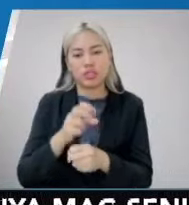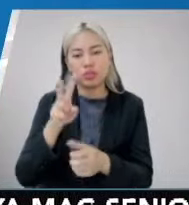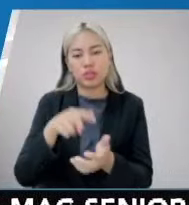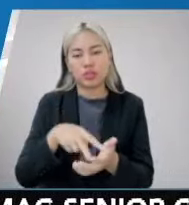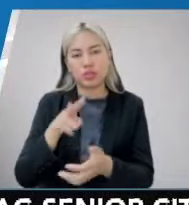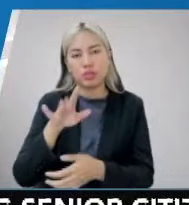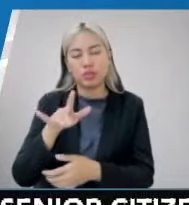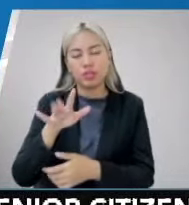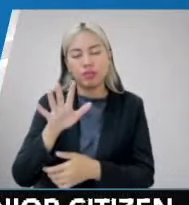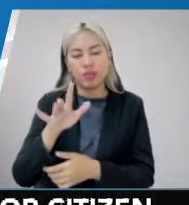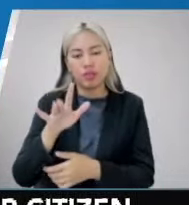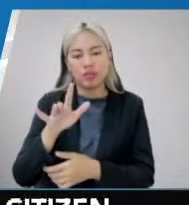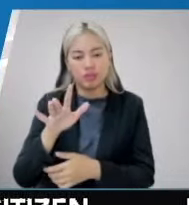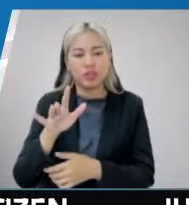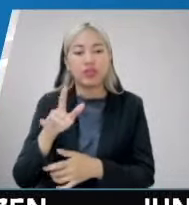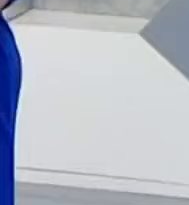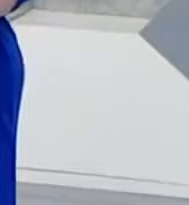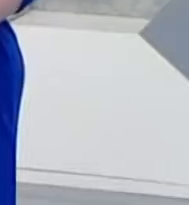ng tag-init.